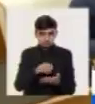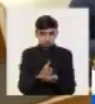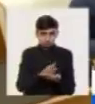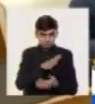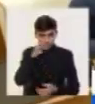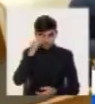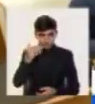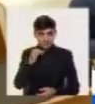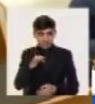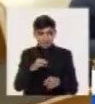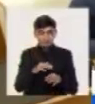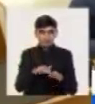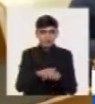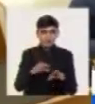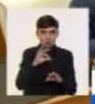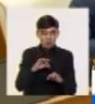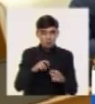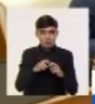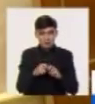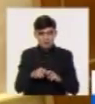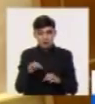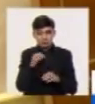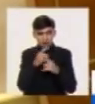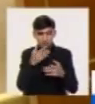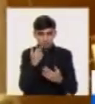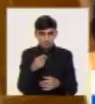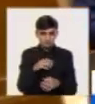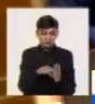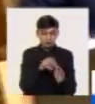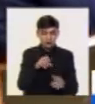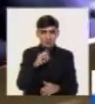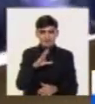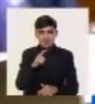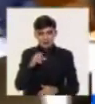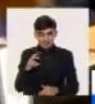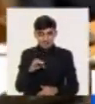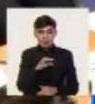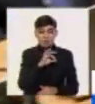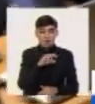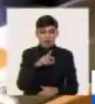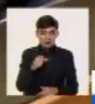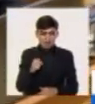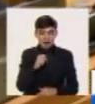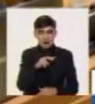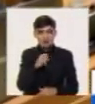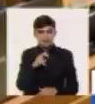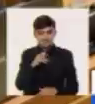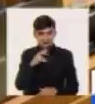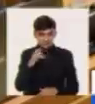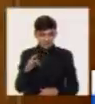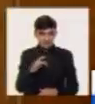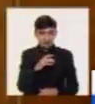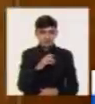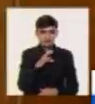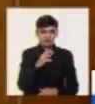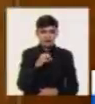халықтың мәселесін көтеріп сауал жолдамайтын депутаттар да көп. Мысалға Евгений Козлов, Ольга Шишигина, Александр Суслов, Сәкен Қаныбеков,